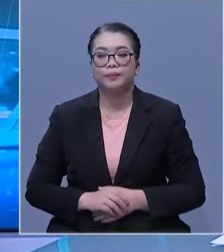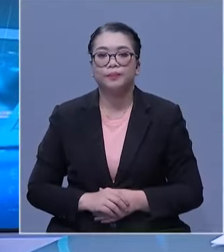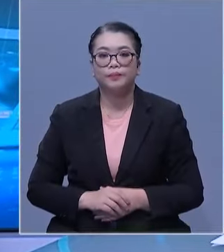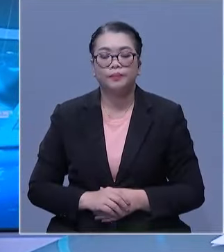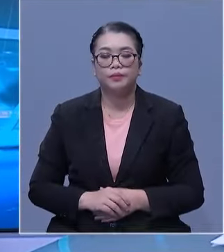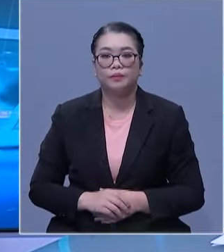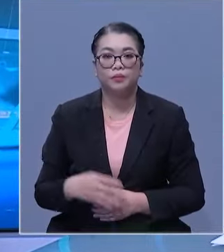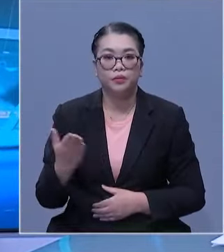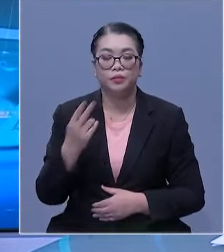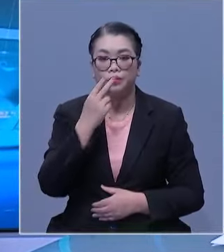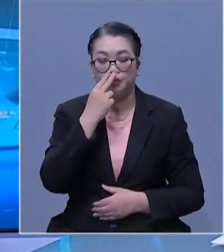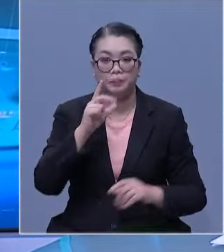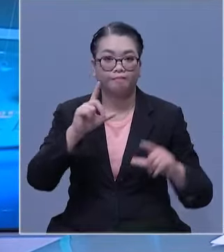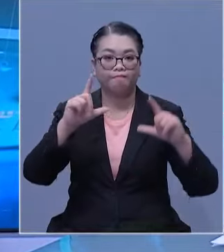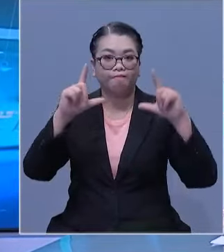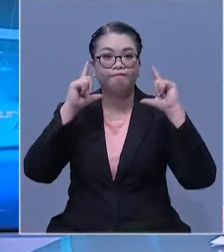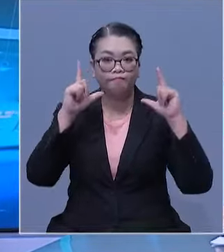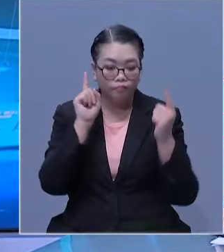Cristament